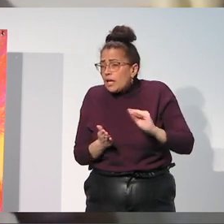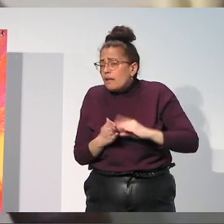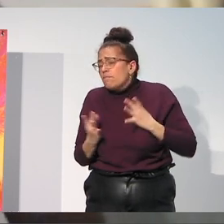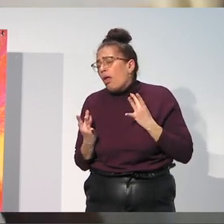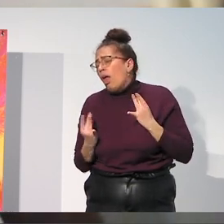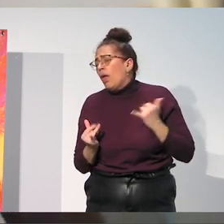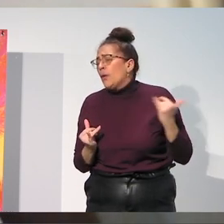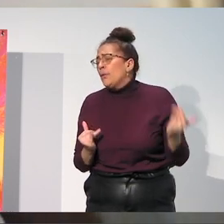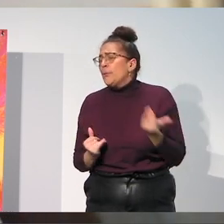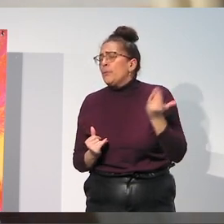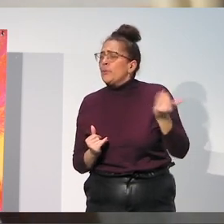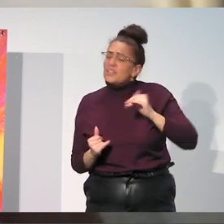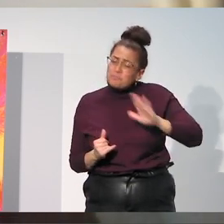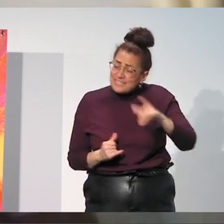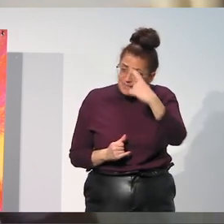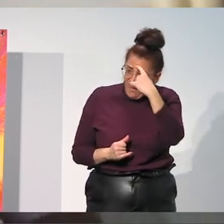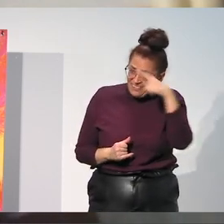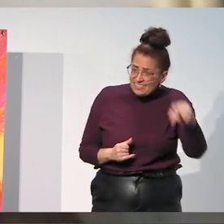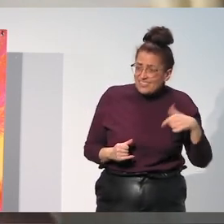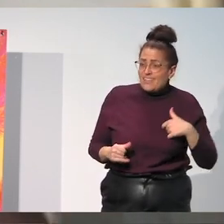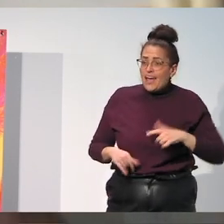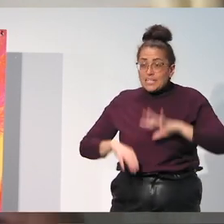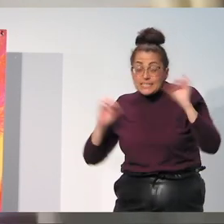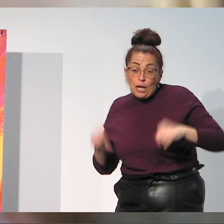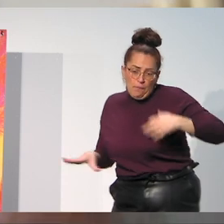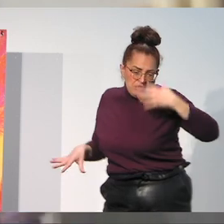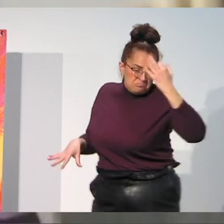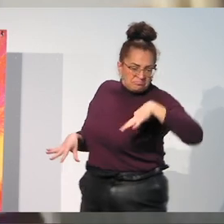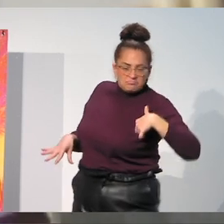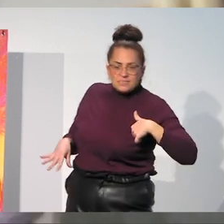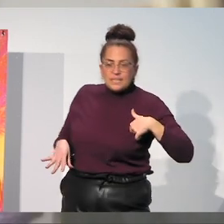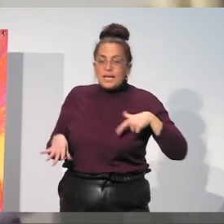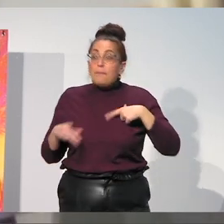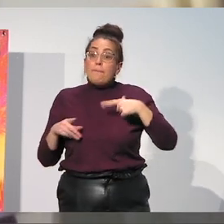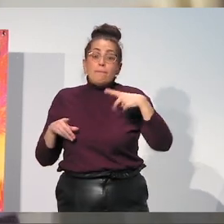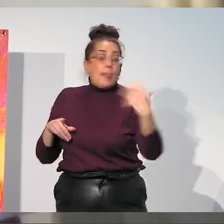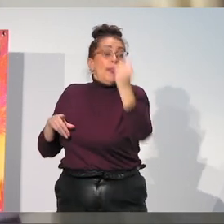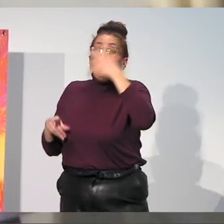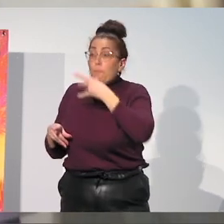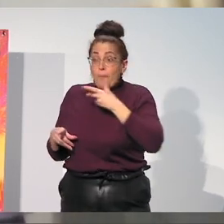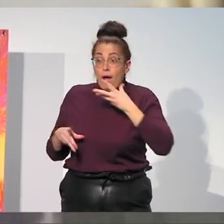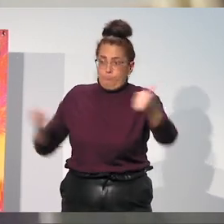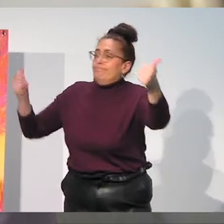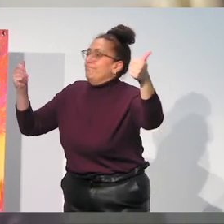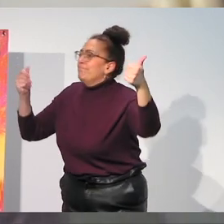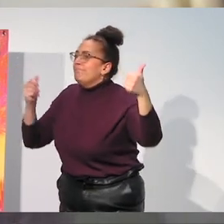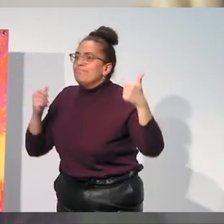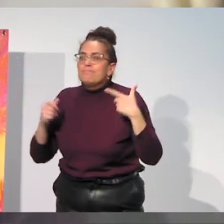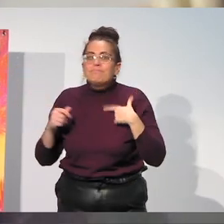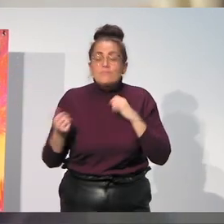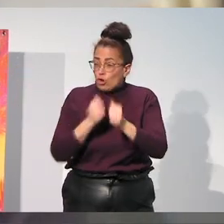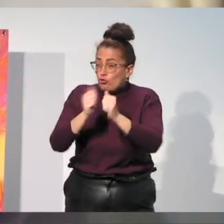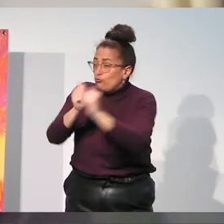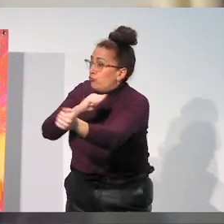ce côté fanfaron, ce côté tribun, comme ça, ce côté farfalé que pouvait avoir Casanova, que